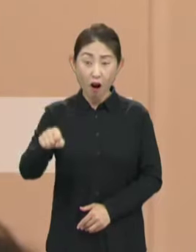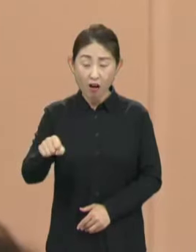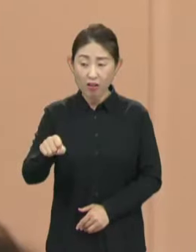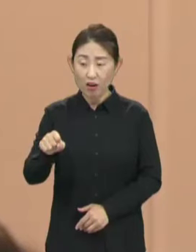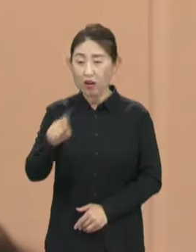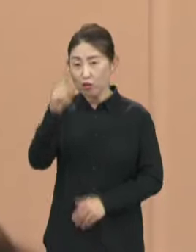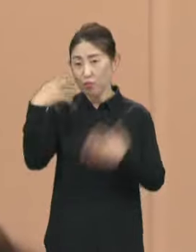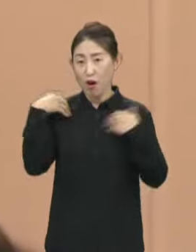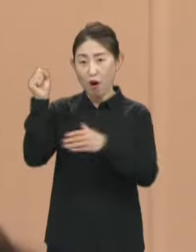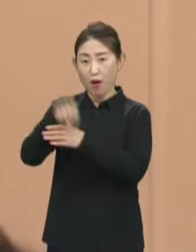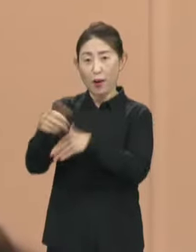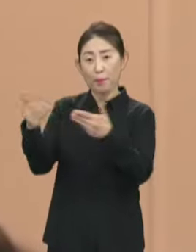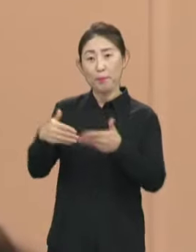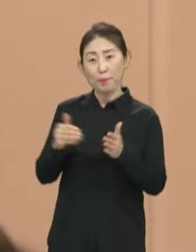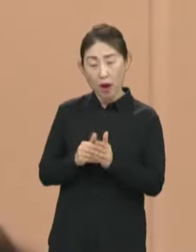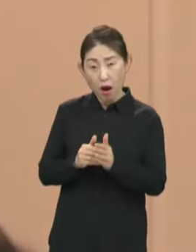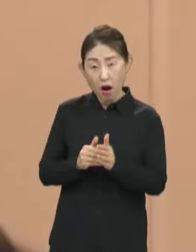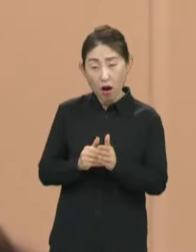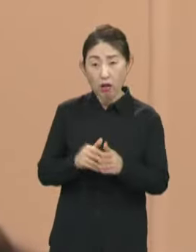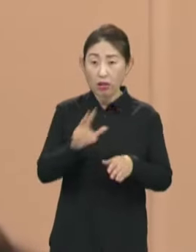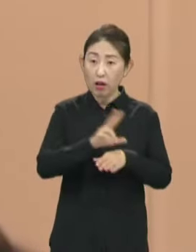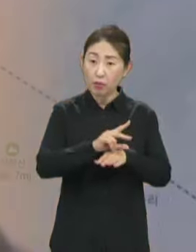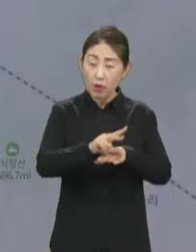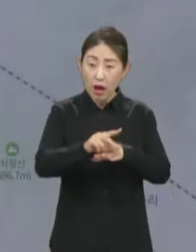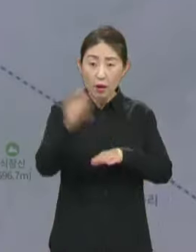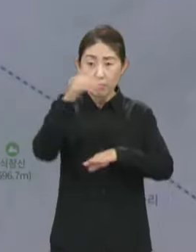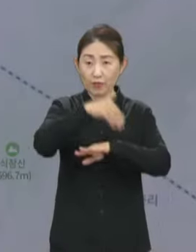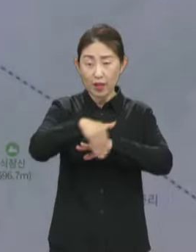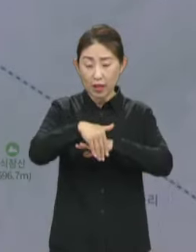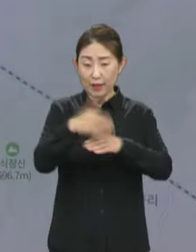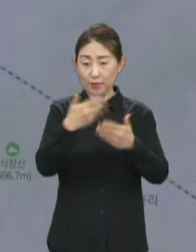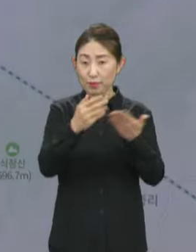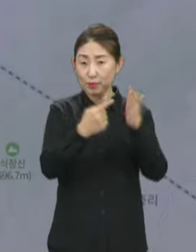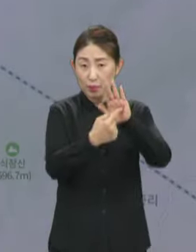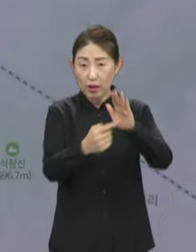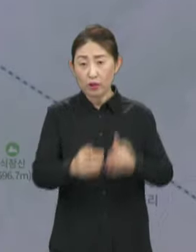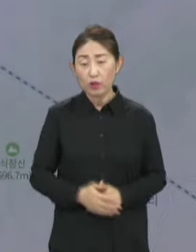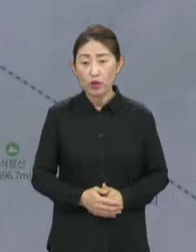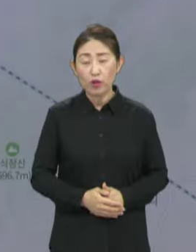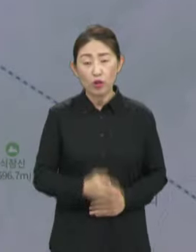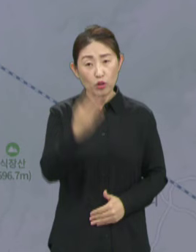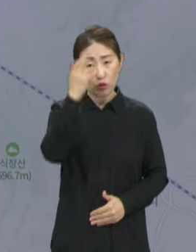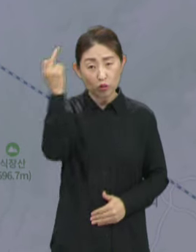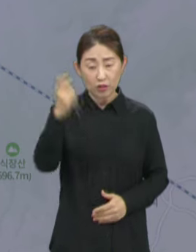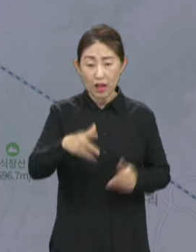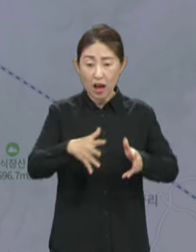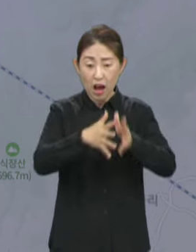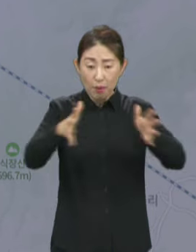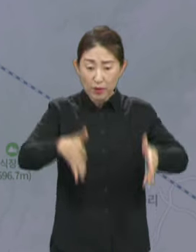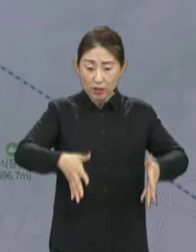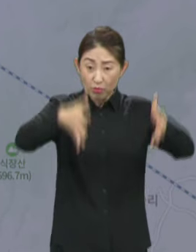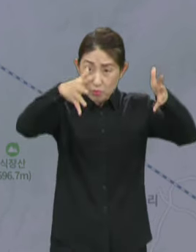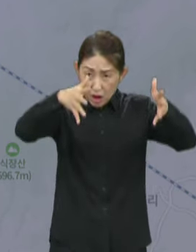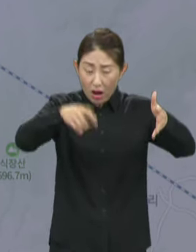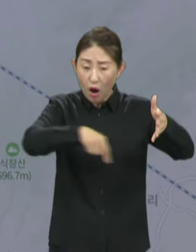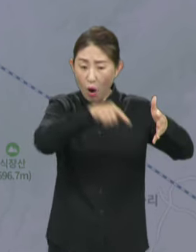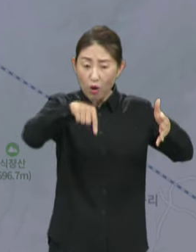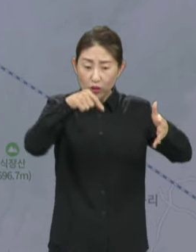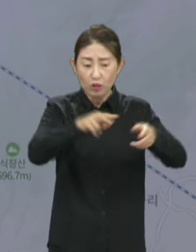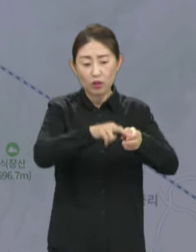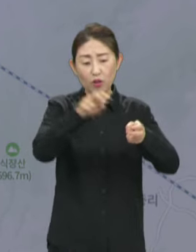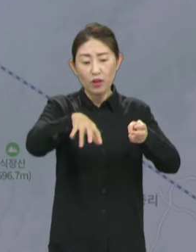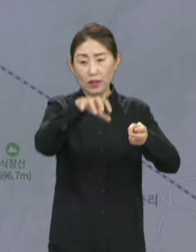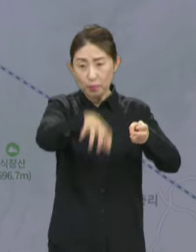최종 승인받고 트램 노선의 구체적 그림을 공개했습니다. 둔산 대규모 주거단지의 수요를 고려한 둔산